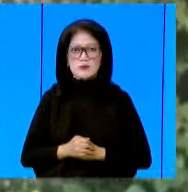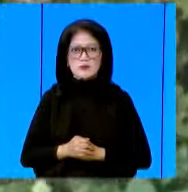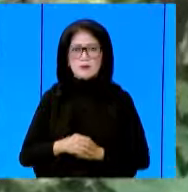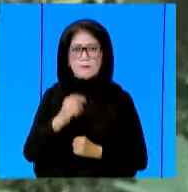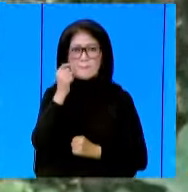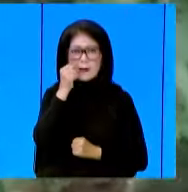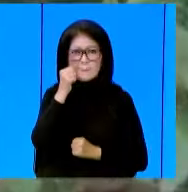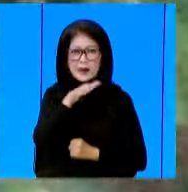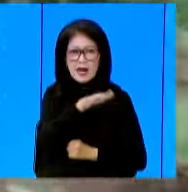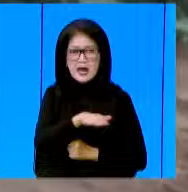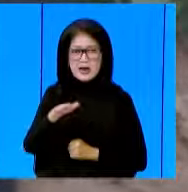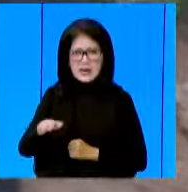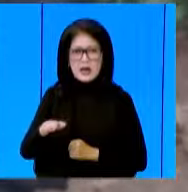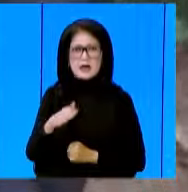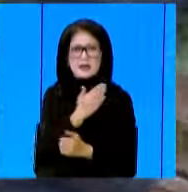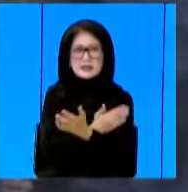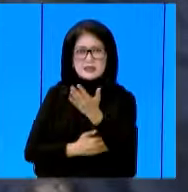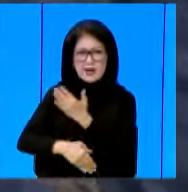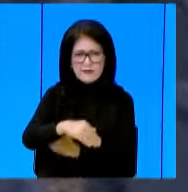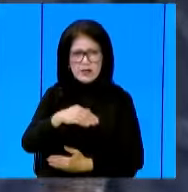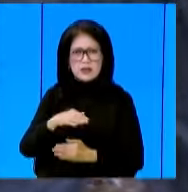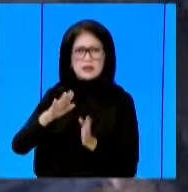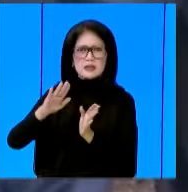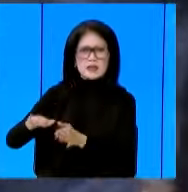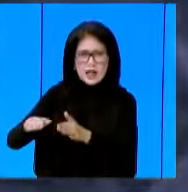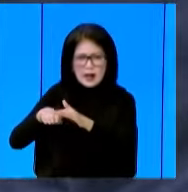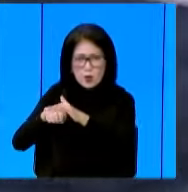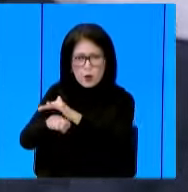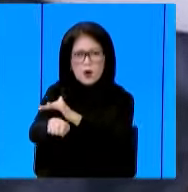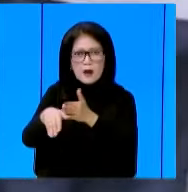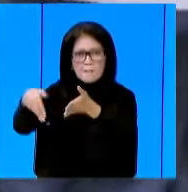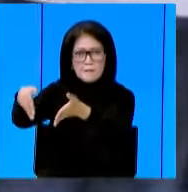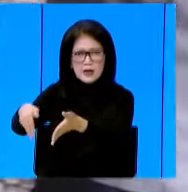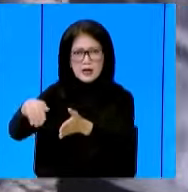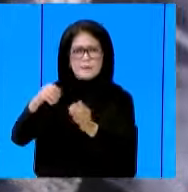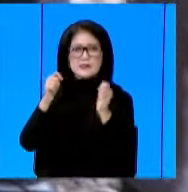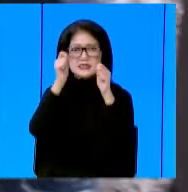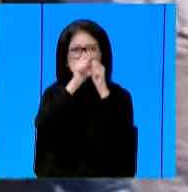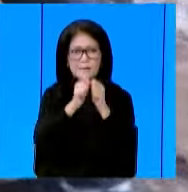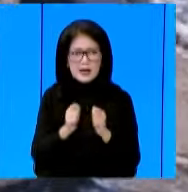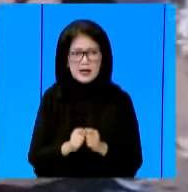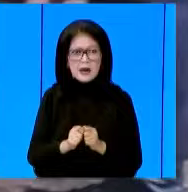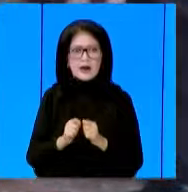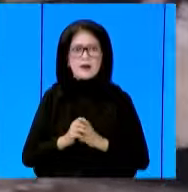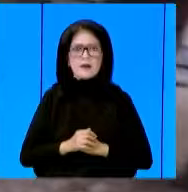Miris, seorang ayah dan anaknya penyandang difabel tinggal dalam gua di kawasan pemakaman di Jepara, Jawa Tengah.